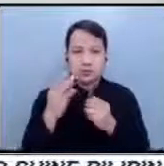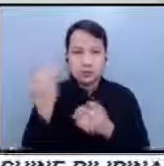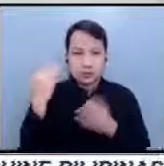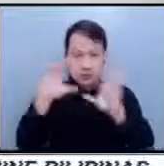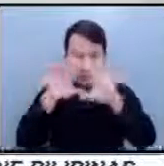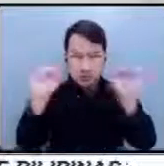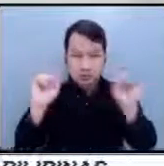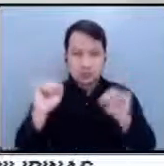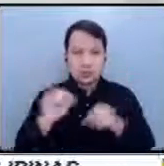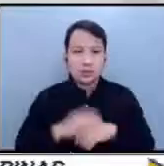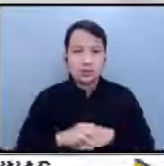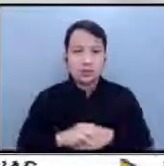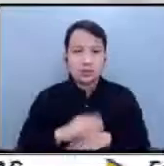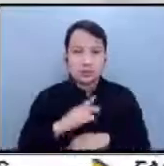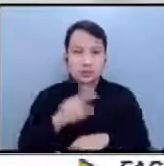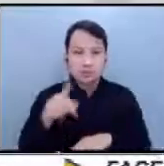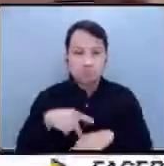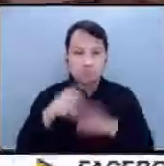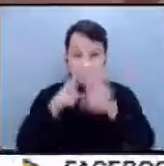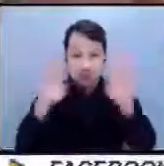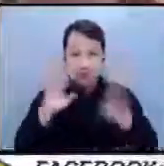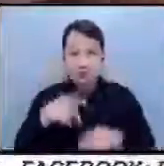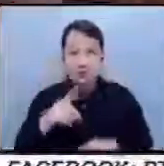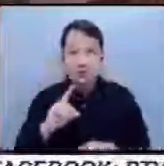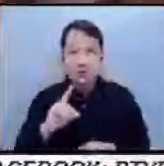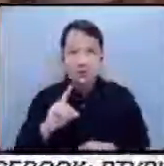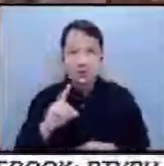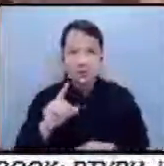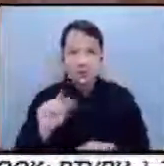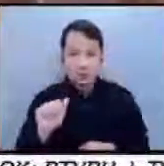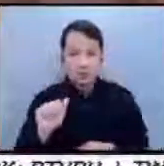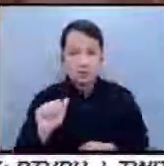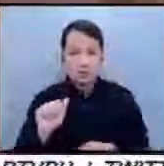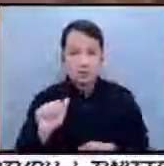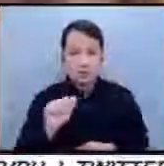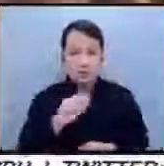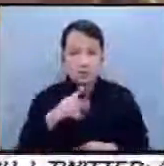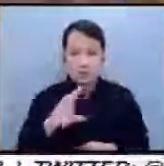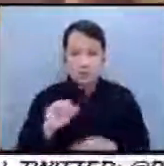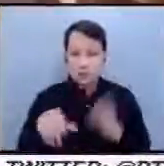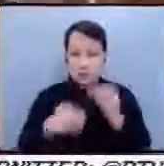Bar Association o PBA. Kenneth